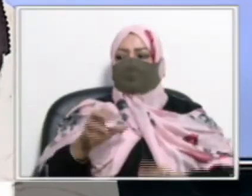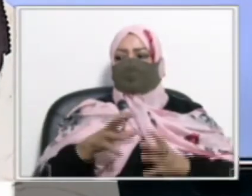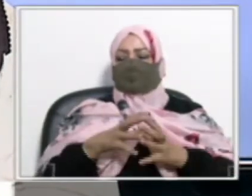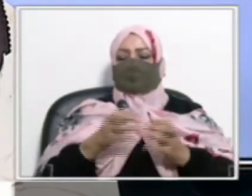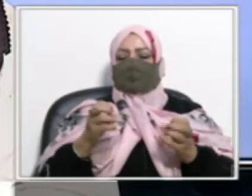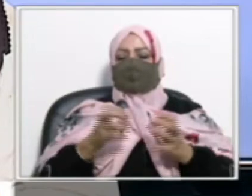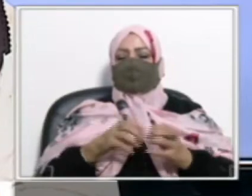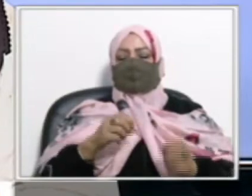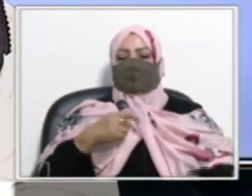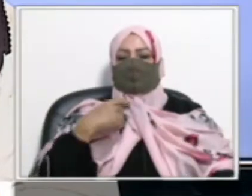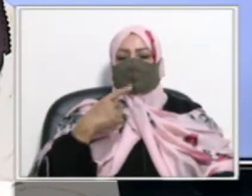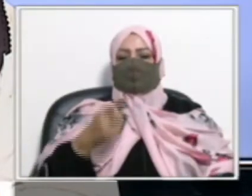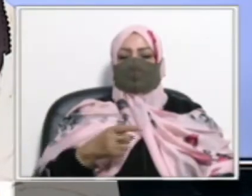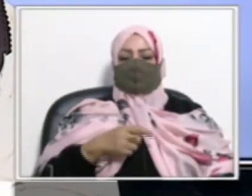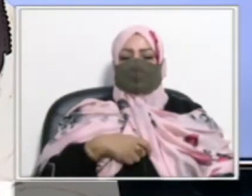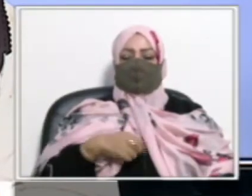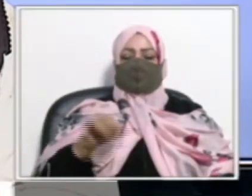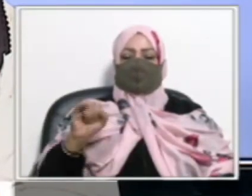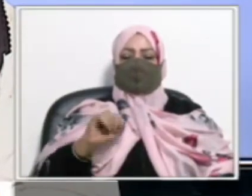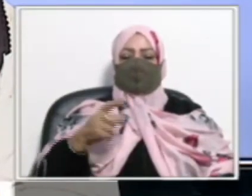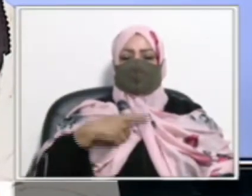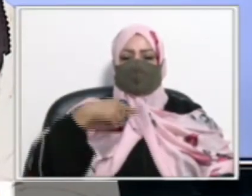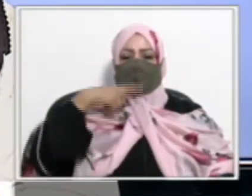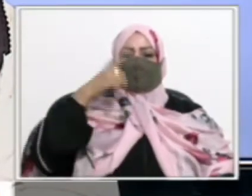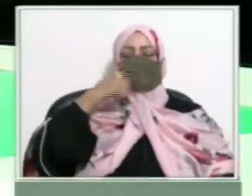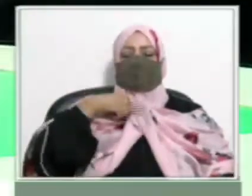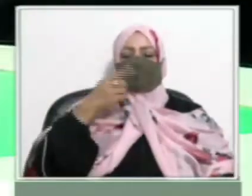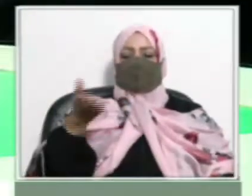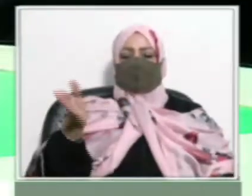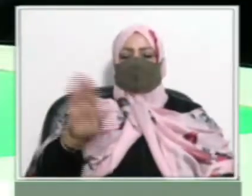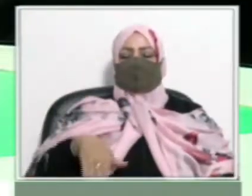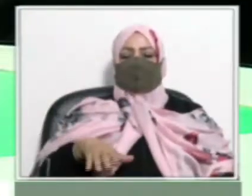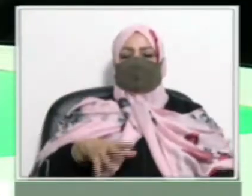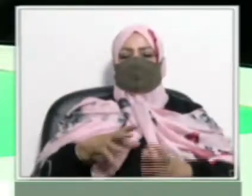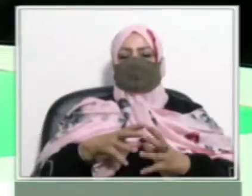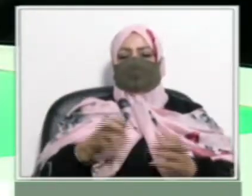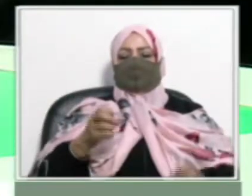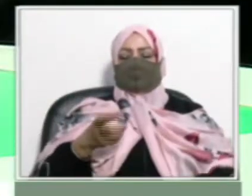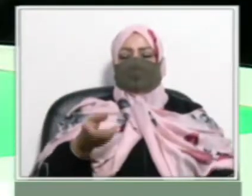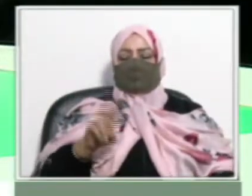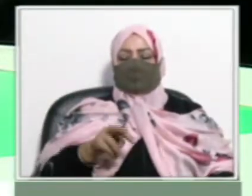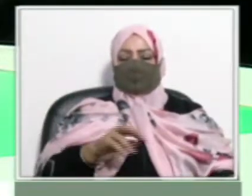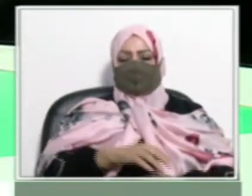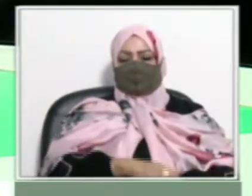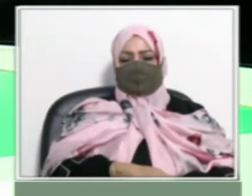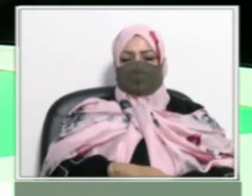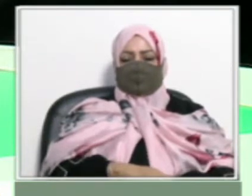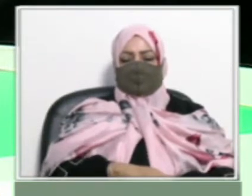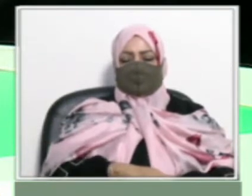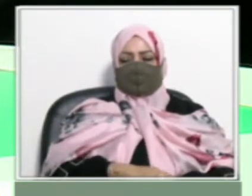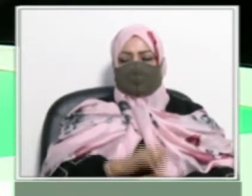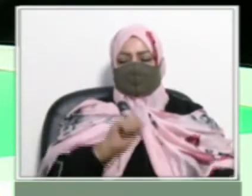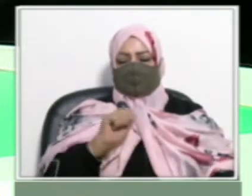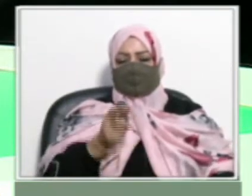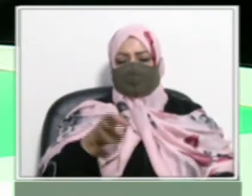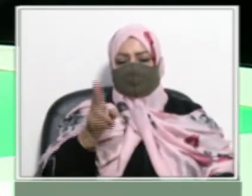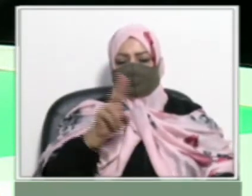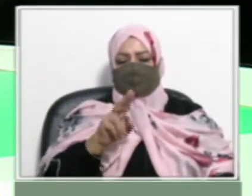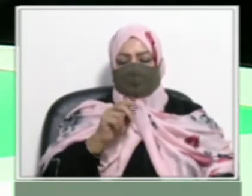تفضل. ما معنى فسحة الدين؟ لا يزال مسلم يشوف في فسحة الدين ما لم يتقدم الحرامة.